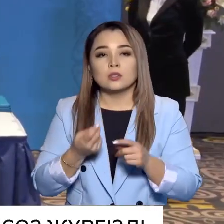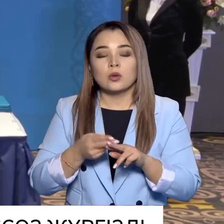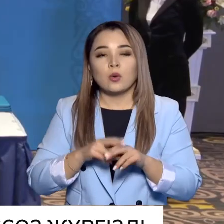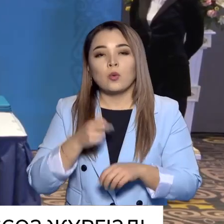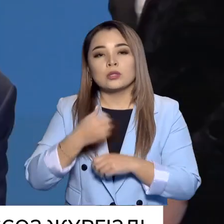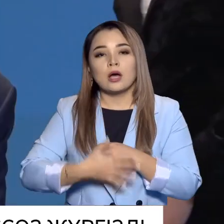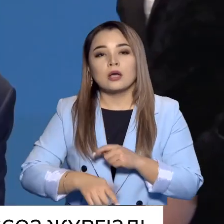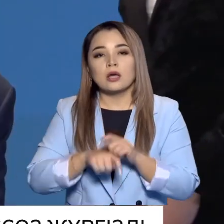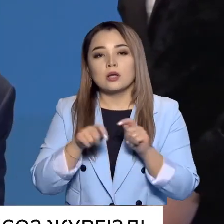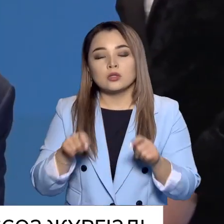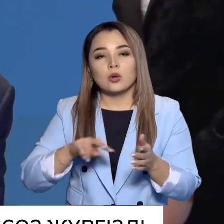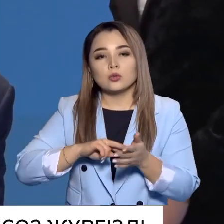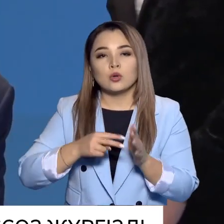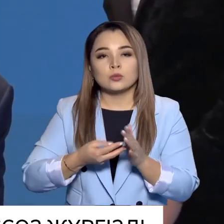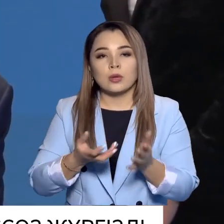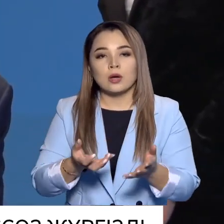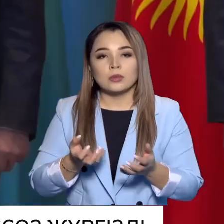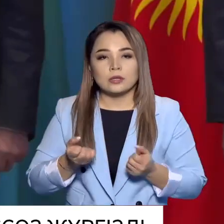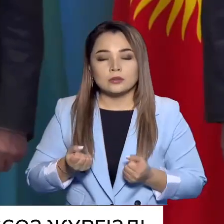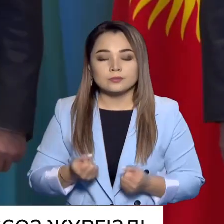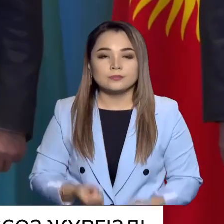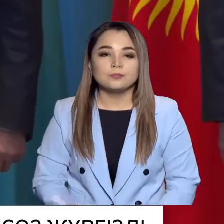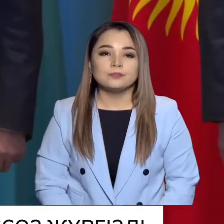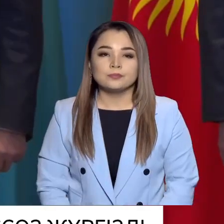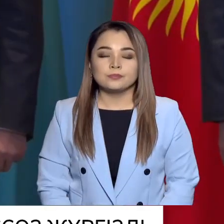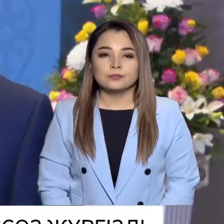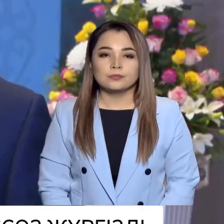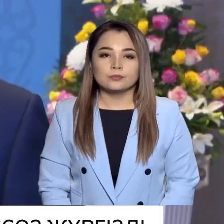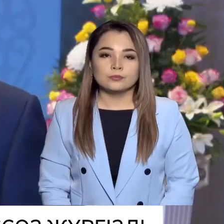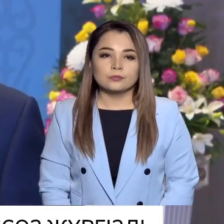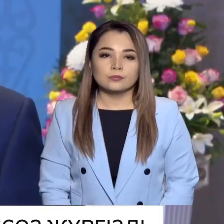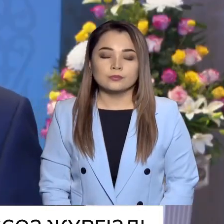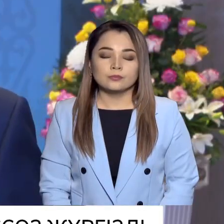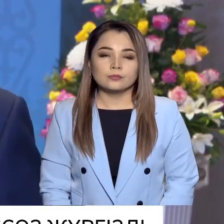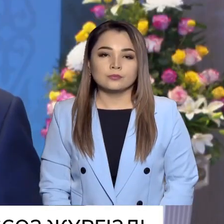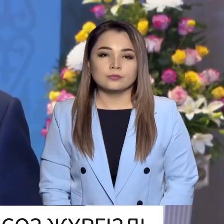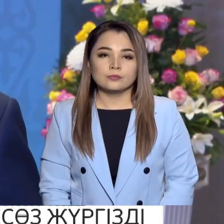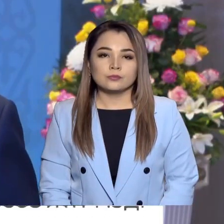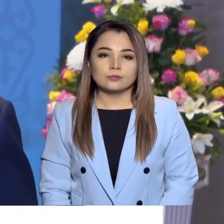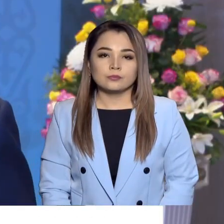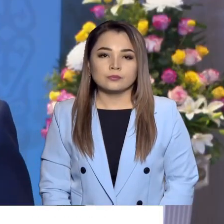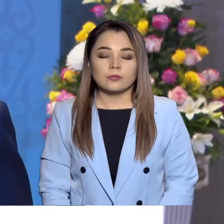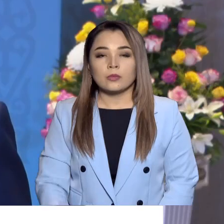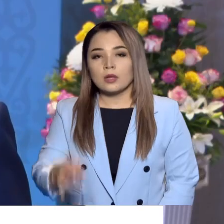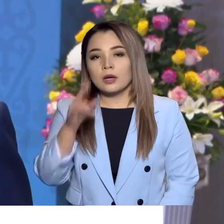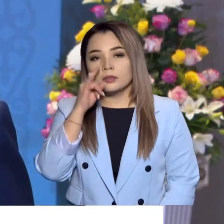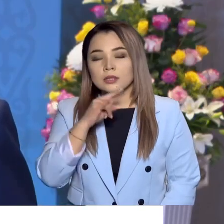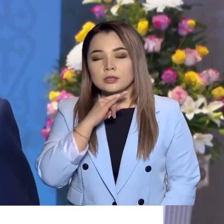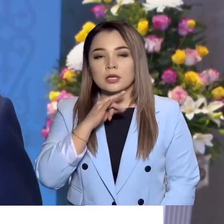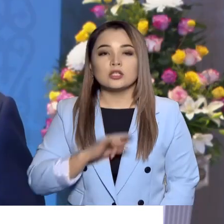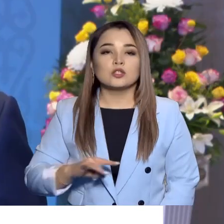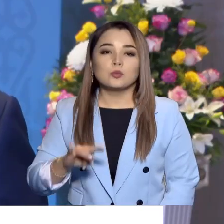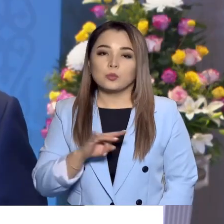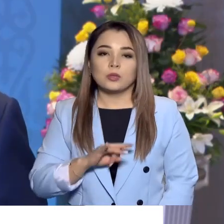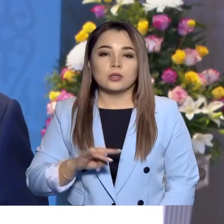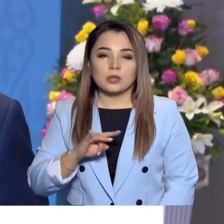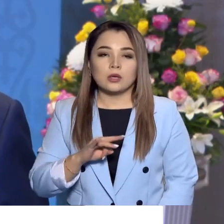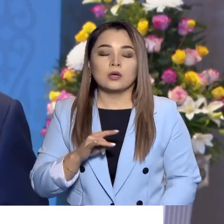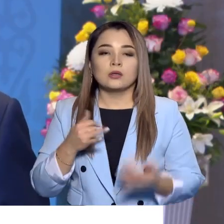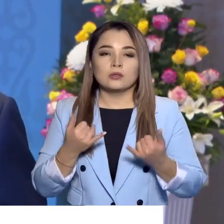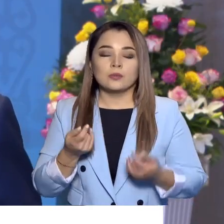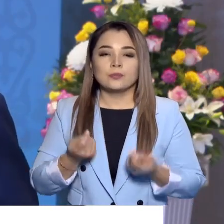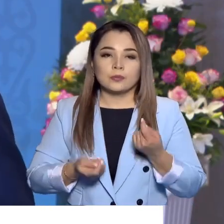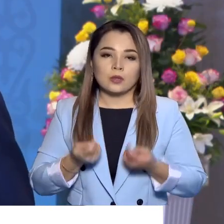бірлескен іс-шаралар жоспары қабылданды. Создание оптово-розничных центров на территории Қырғызстан Республикасының аумағында көтерме бөлшек